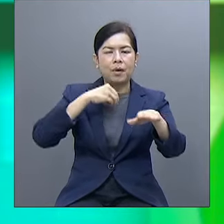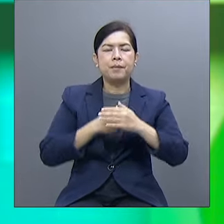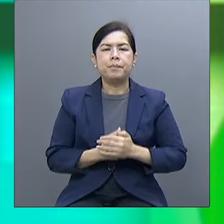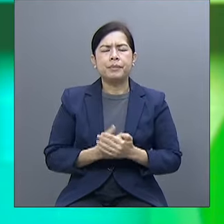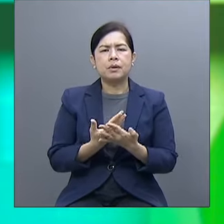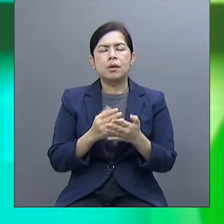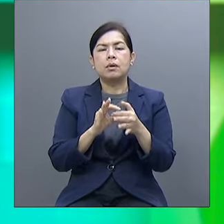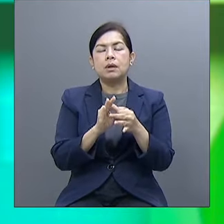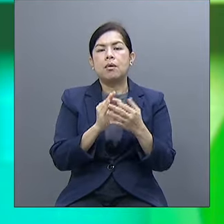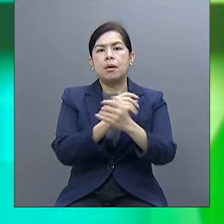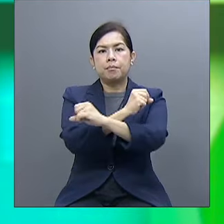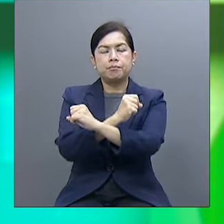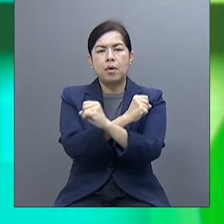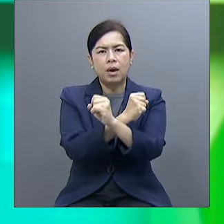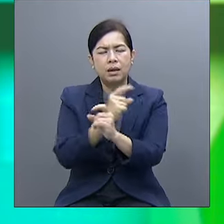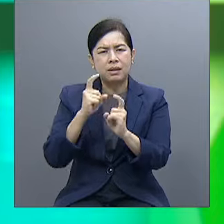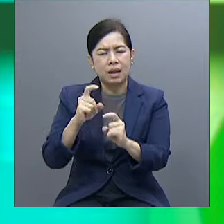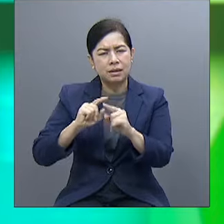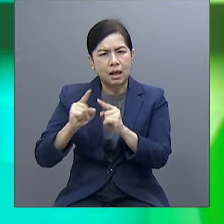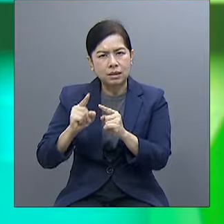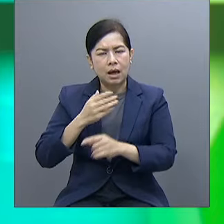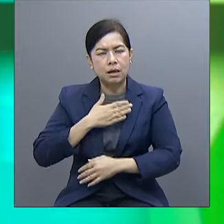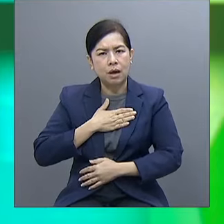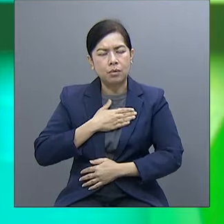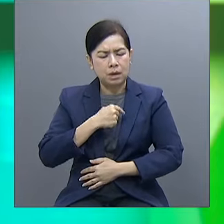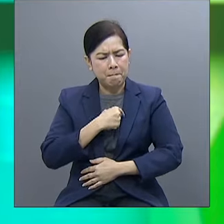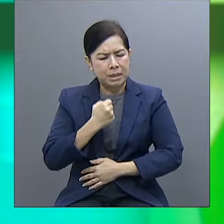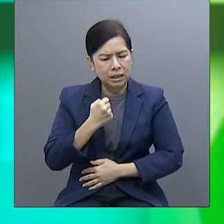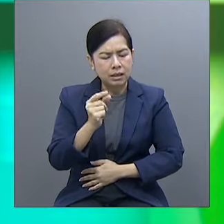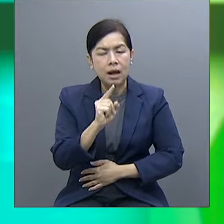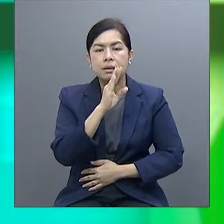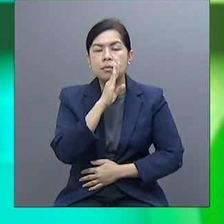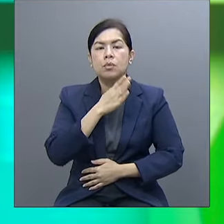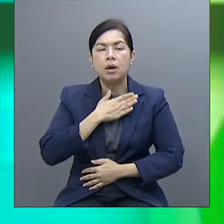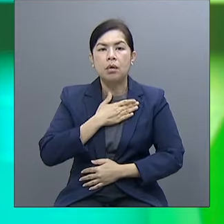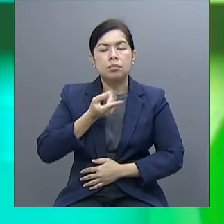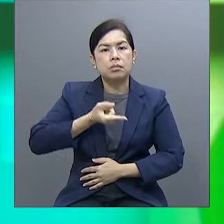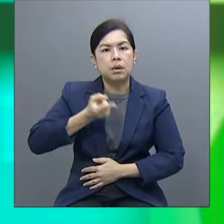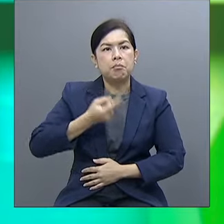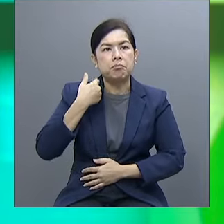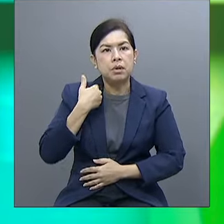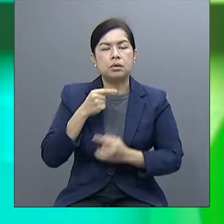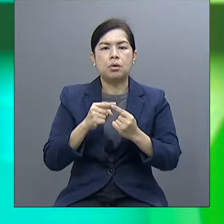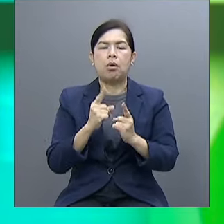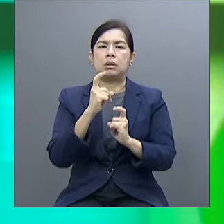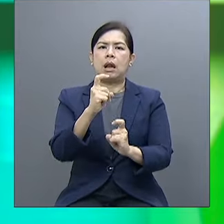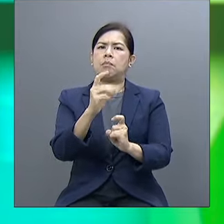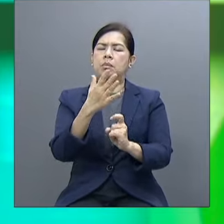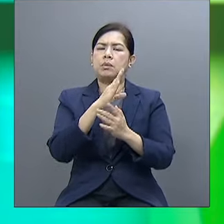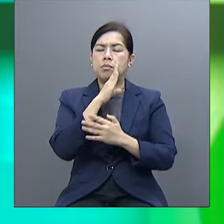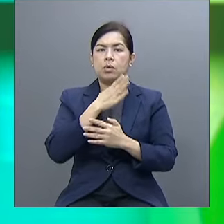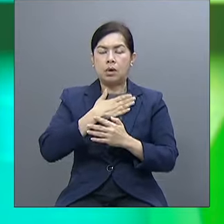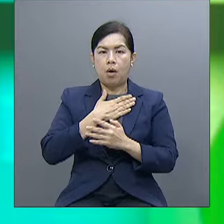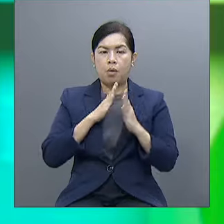การใช้รถใช้ถนนเนี่ยเราจะสามารถมั่นใจได้ไหมคะว่าในทุกๆวันเราจะมีความปลอดภัยจากบ้านไปจนถึงโรงเ